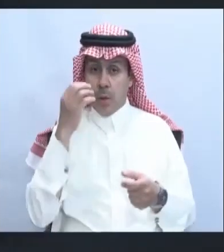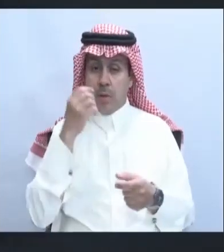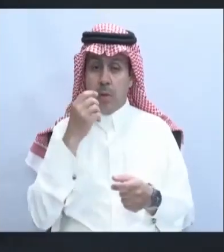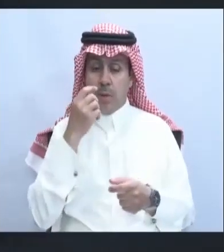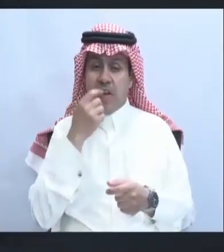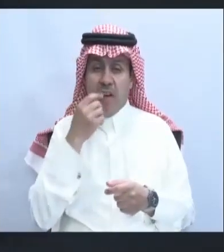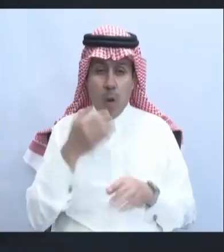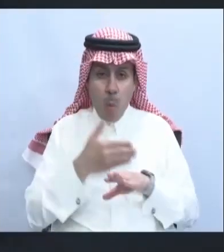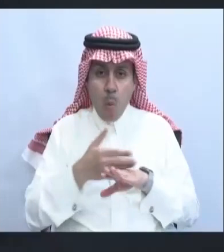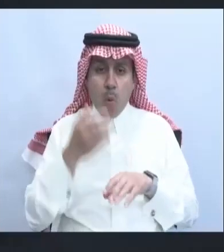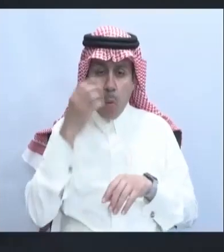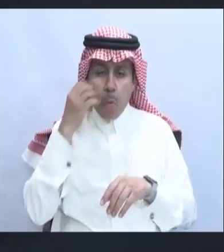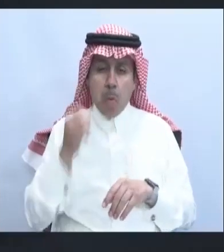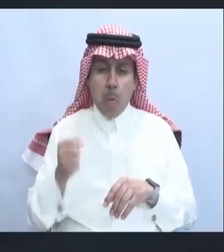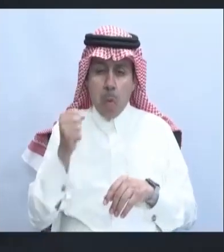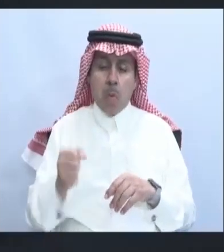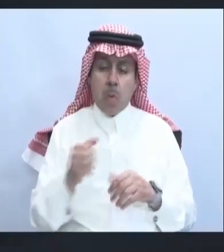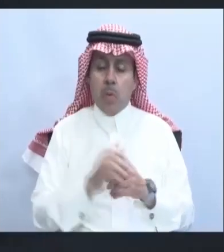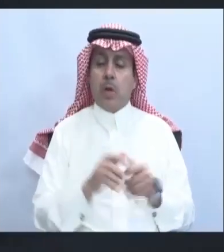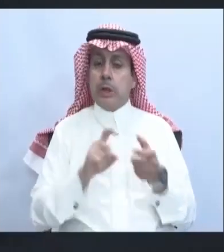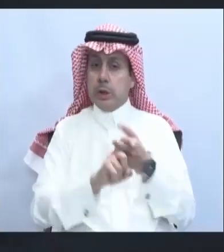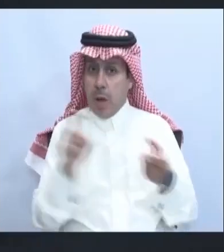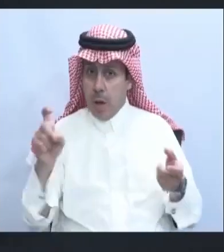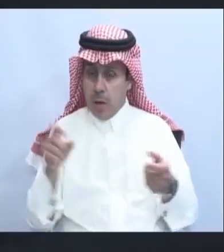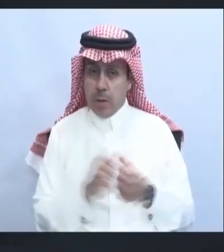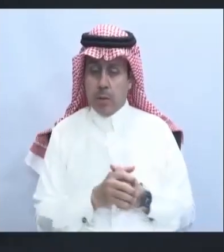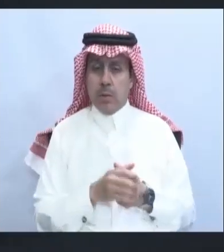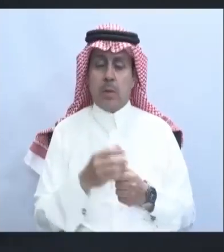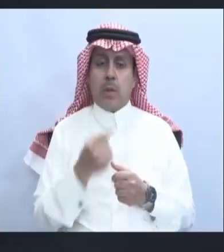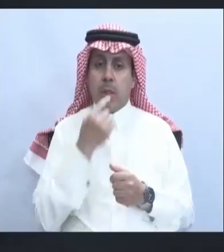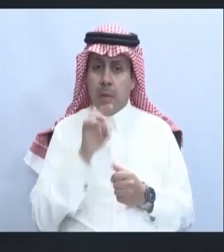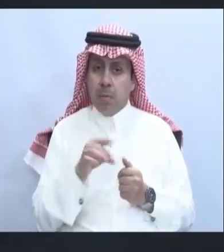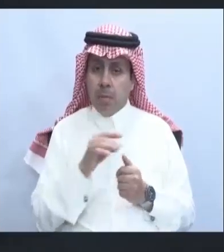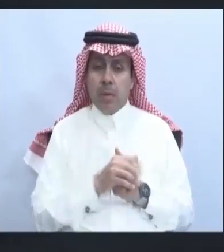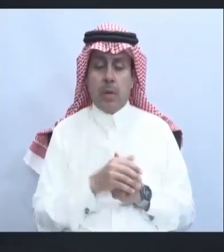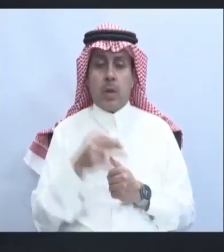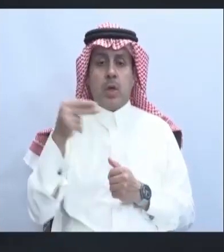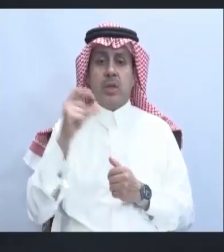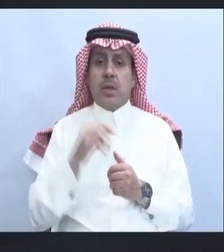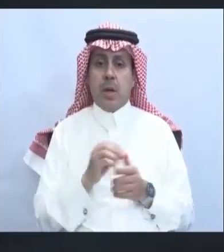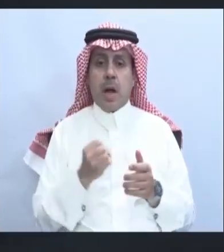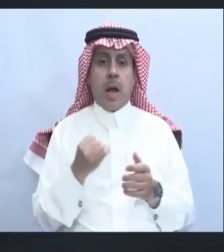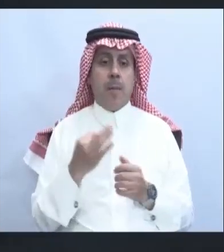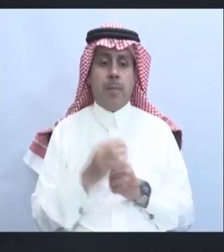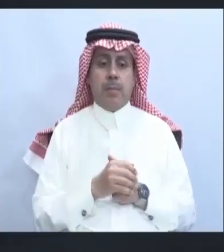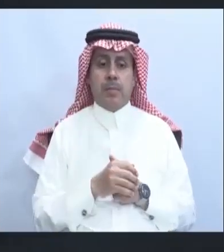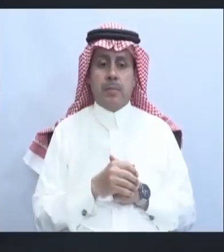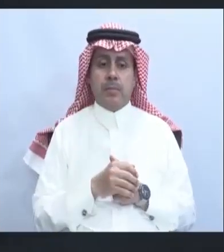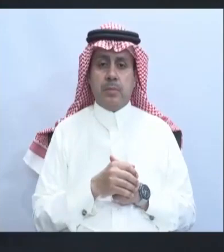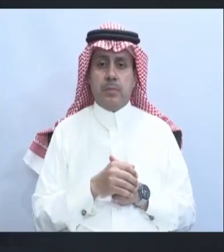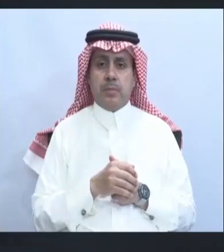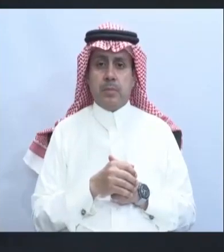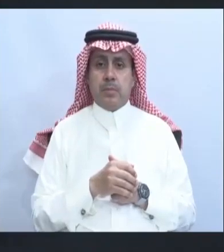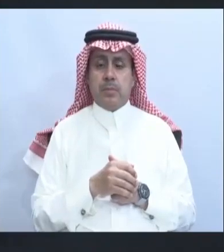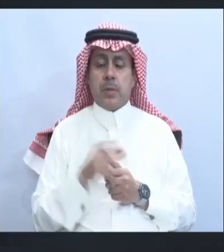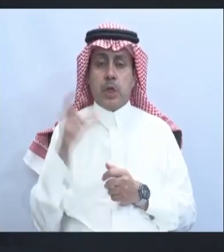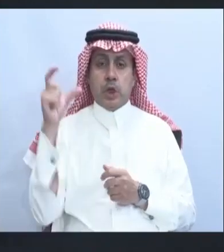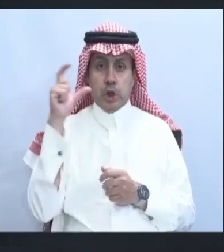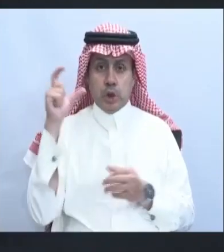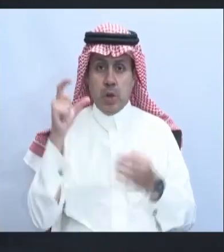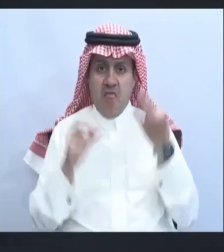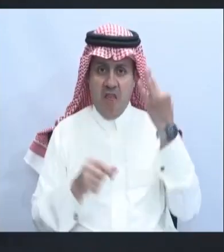هنا ناتي الى مده العده لهذه المطلقه نجد ان مده العده اشهر